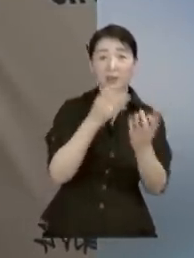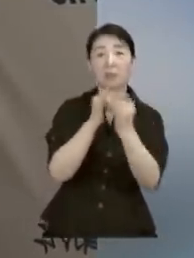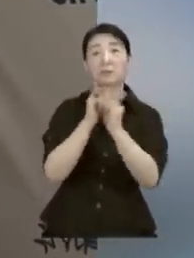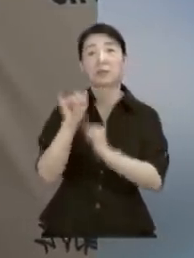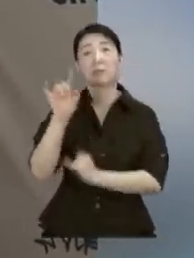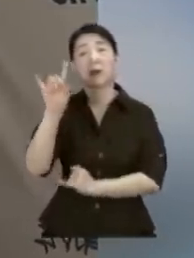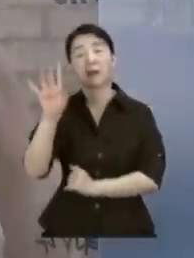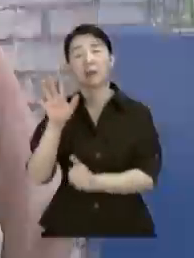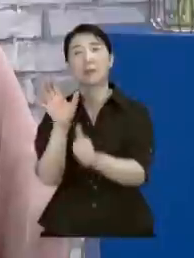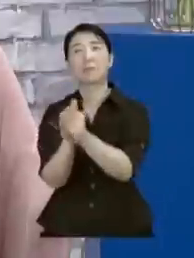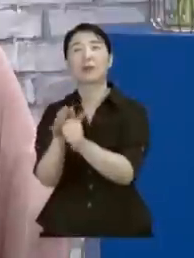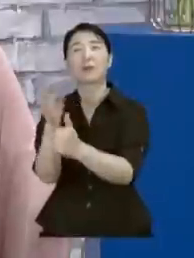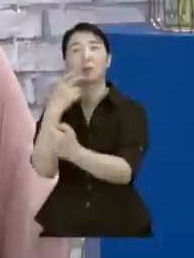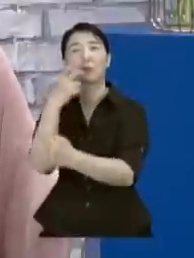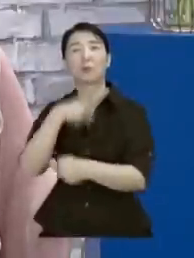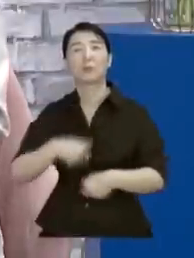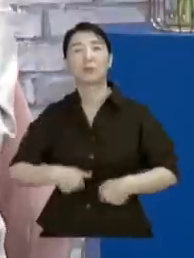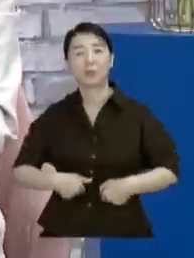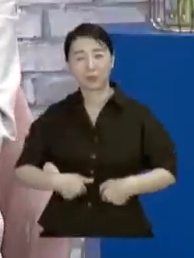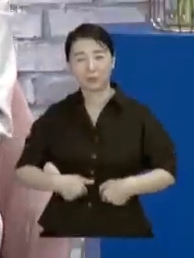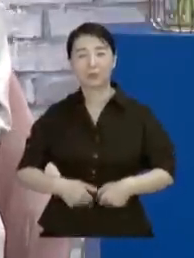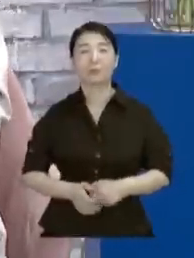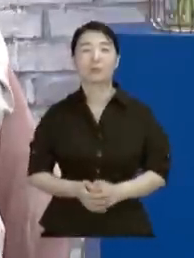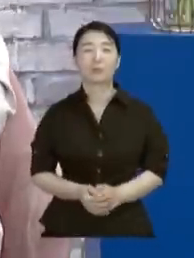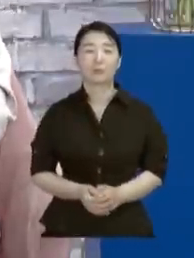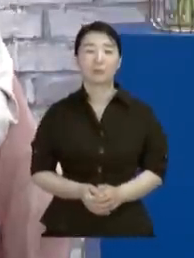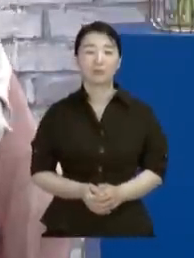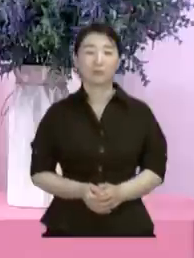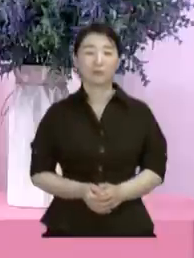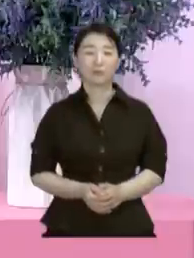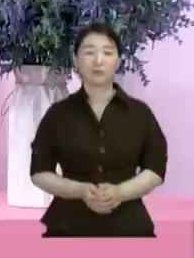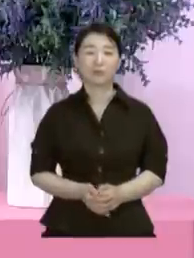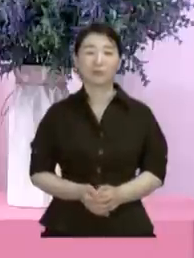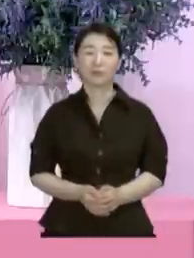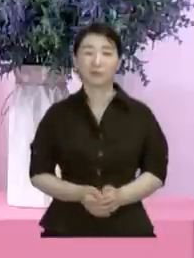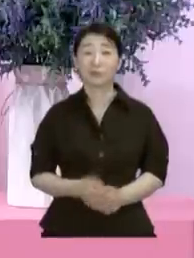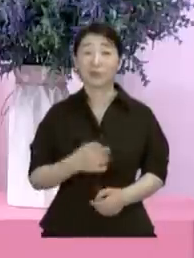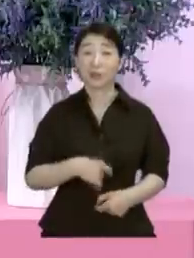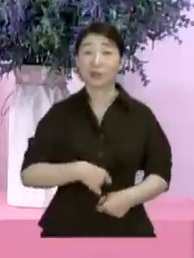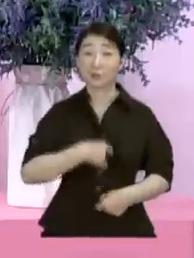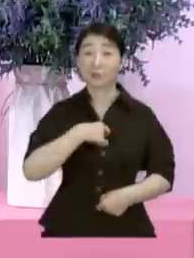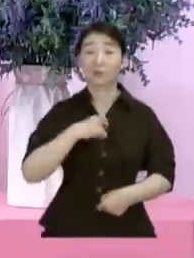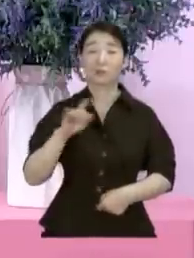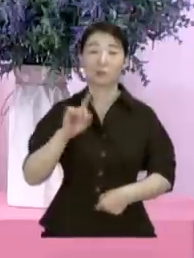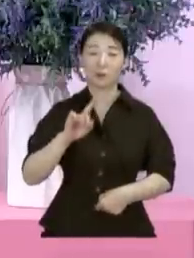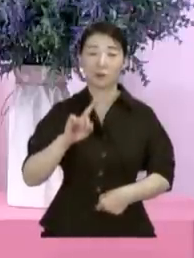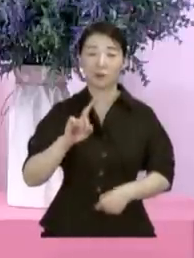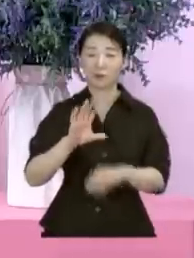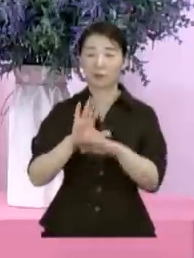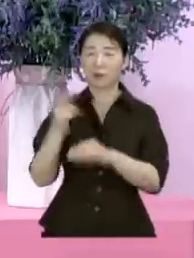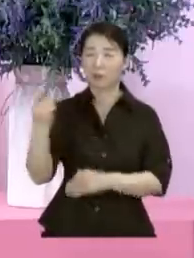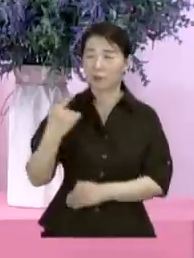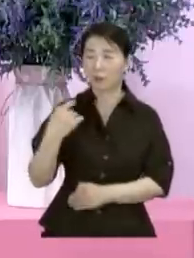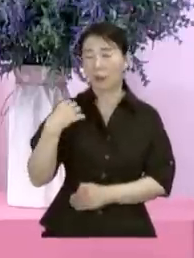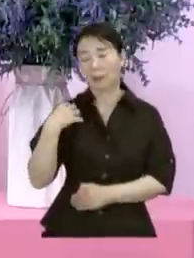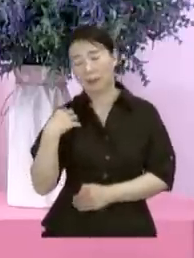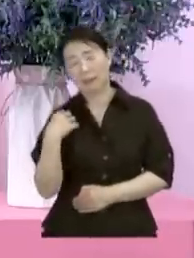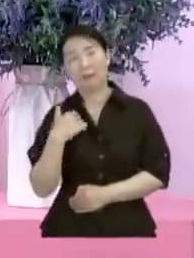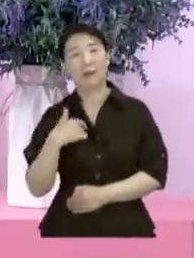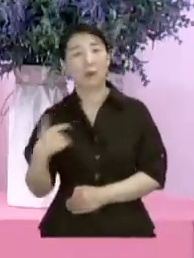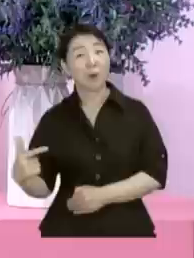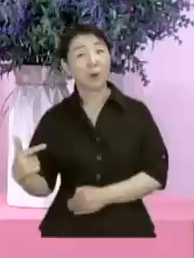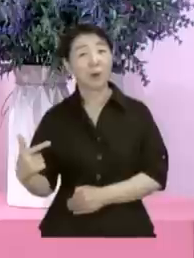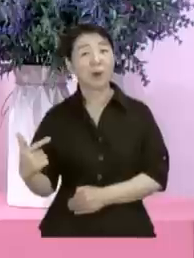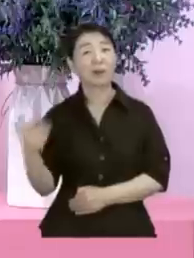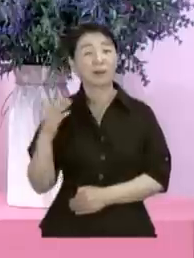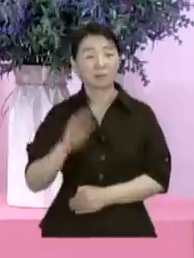탈북민을. 한 교회 한 예. 탈북자 품기. 예, 그거 했으면 좋겠고요. 예, 제가 솔직히 여기 나오는데 되게 부담이 됐었거든요. 네네. 그런데